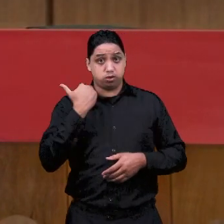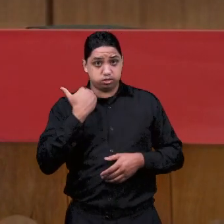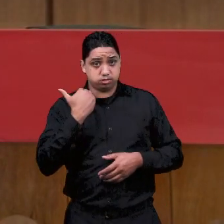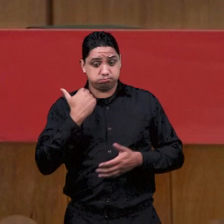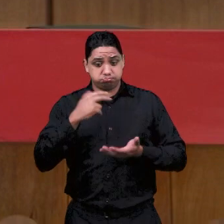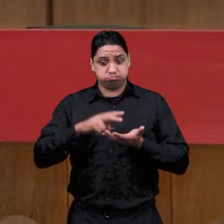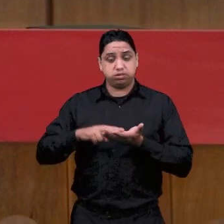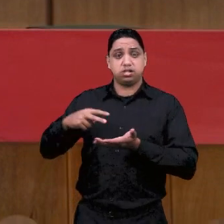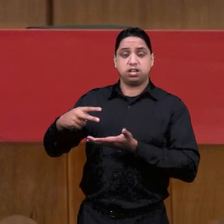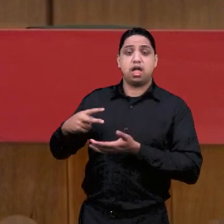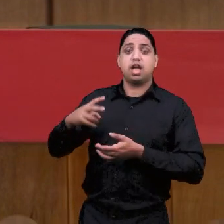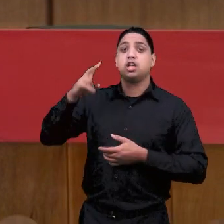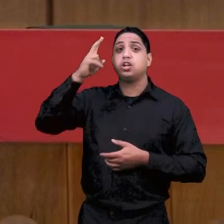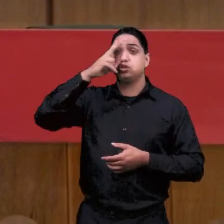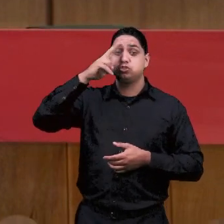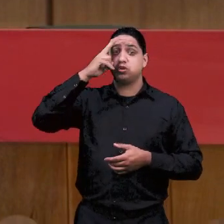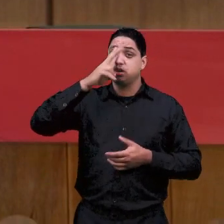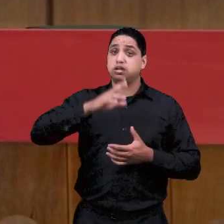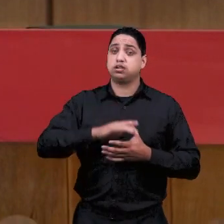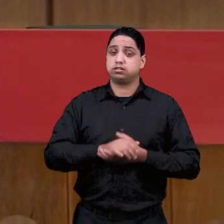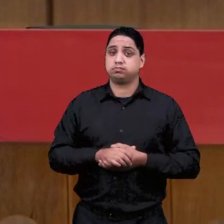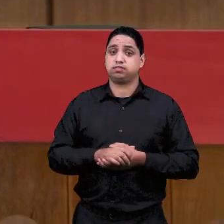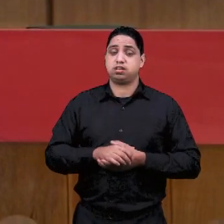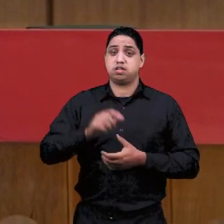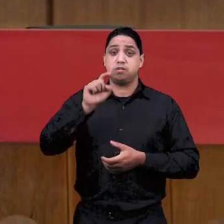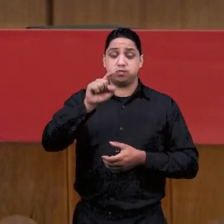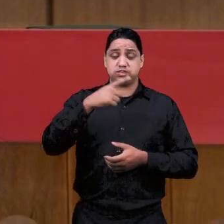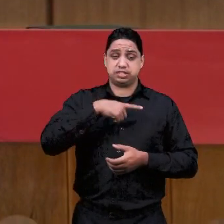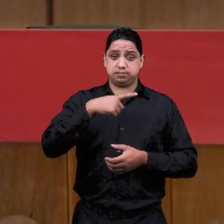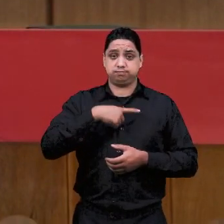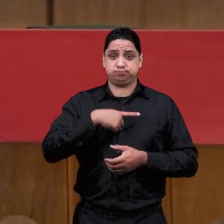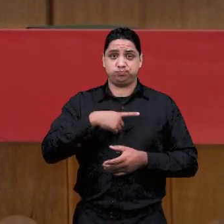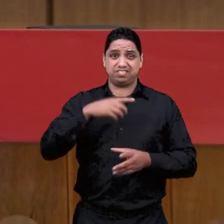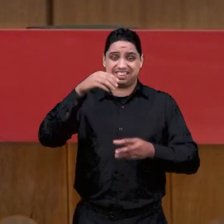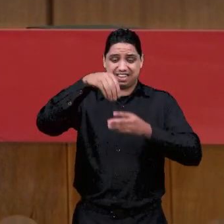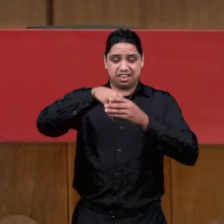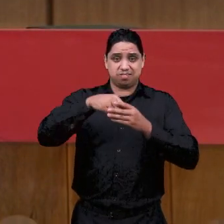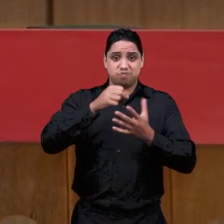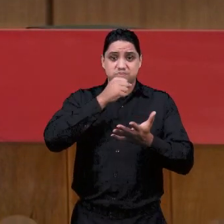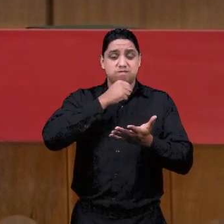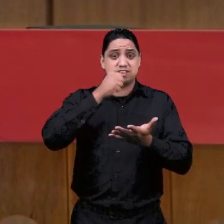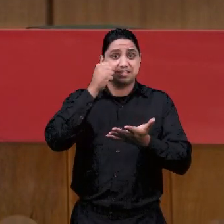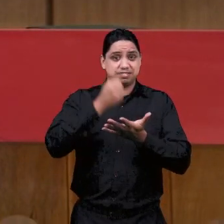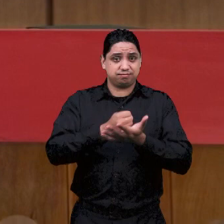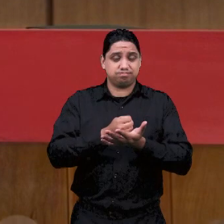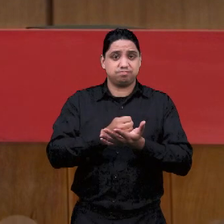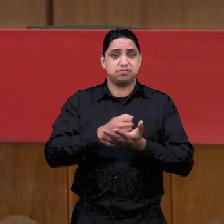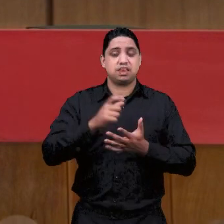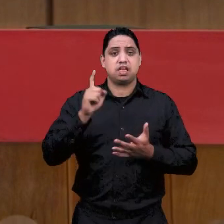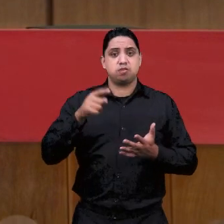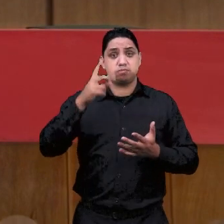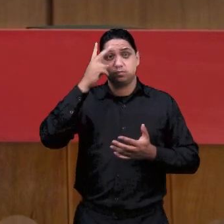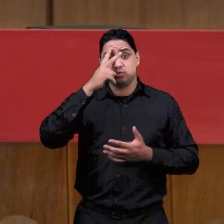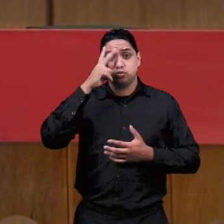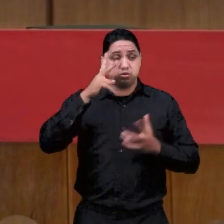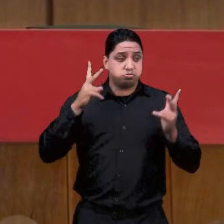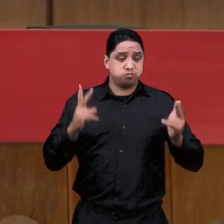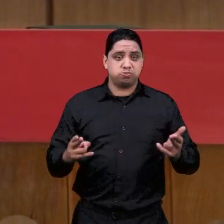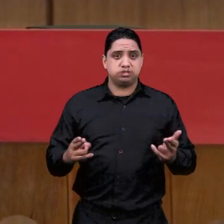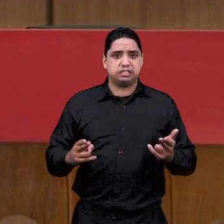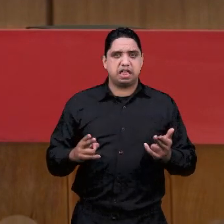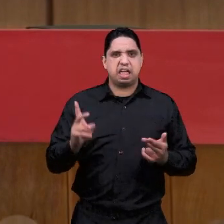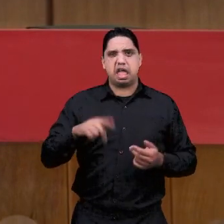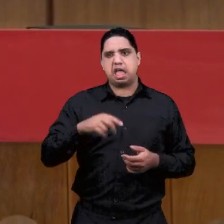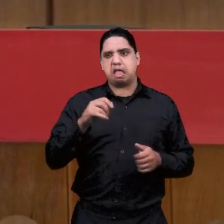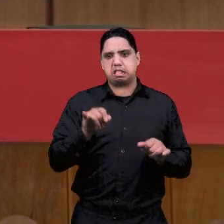L'histoire qu'on va retrouver dans l'Ancien Testament, c'est une histoire riche, richissime comme celle-là. N'est pas de